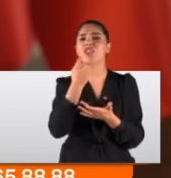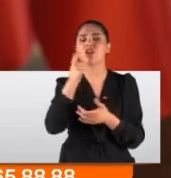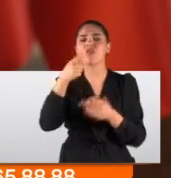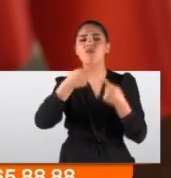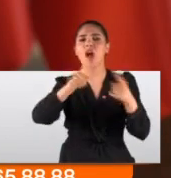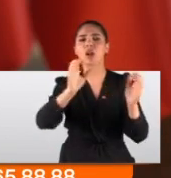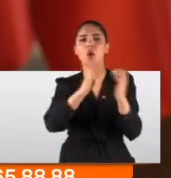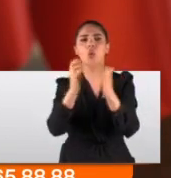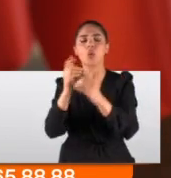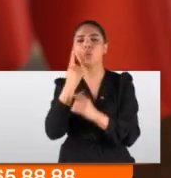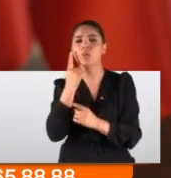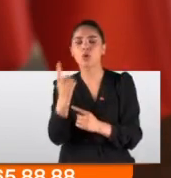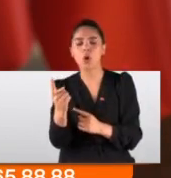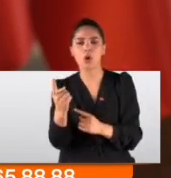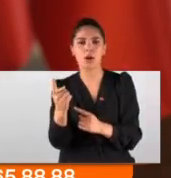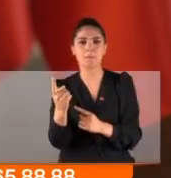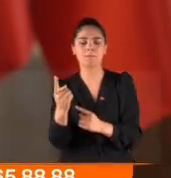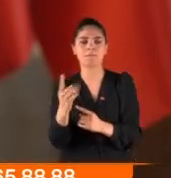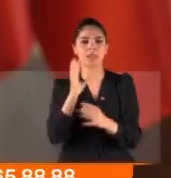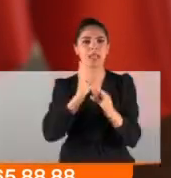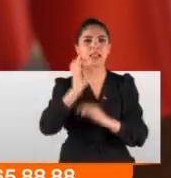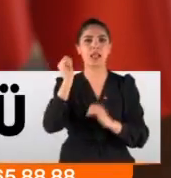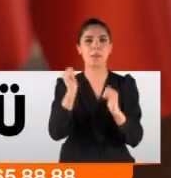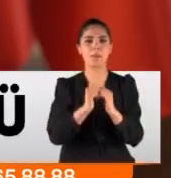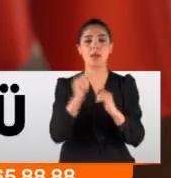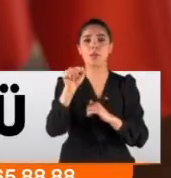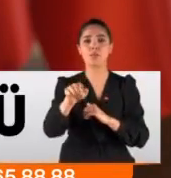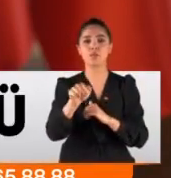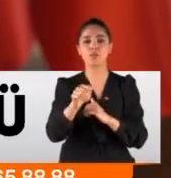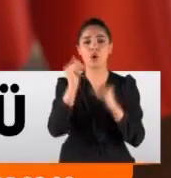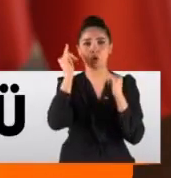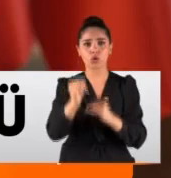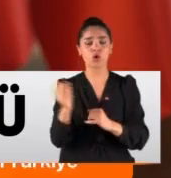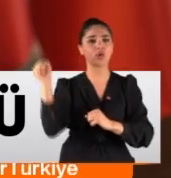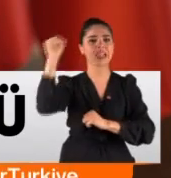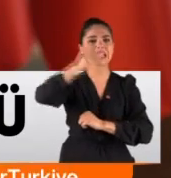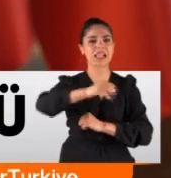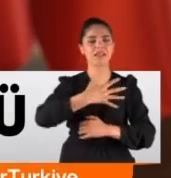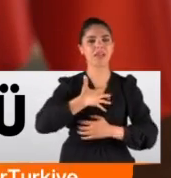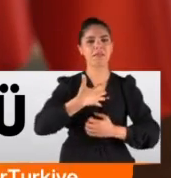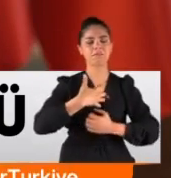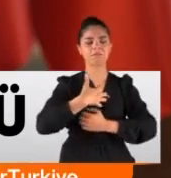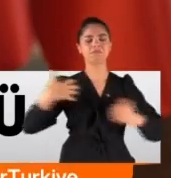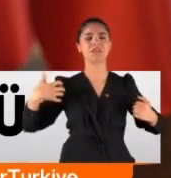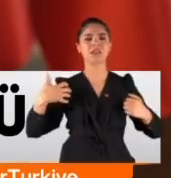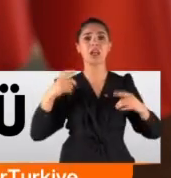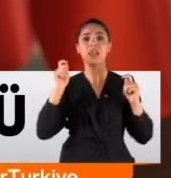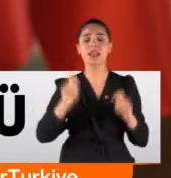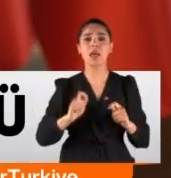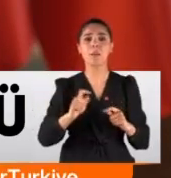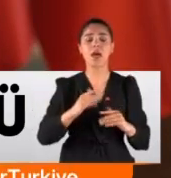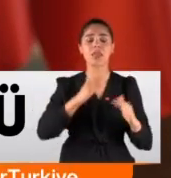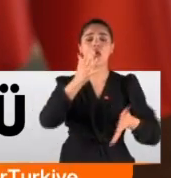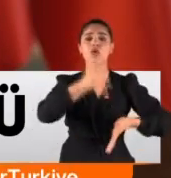her meslekten, her kesimden insanıyla bu hayasızca akına gövdelerini siper ederek, sokakları